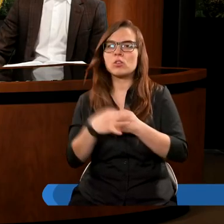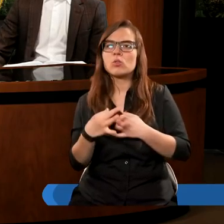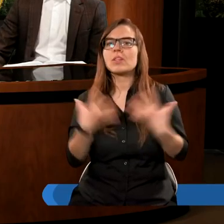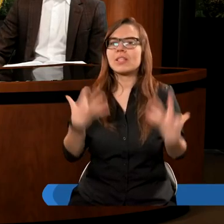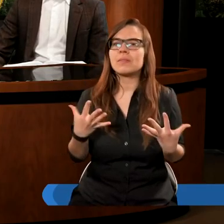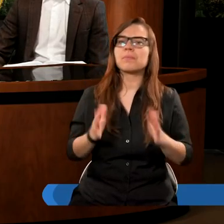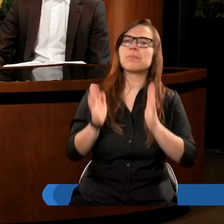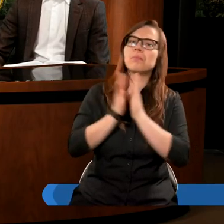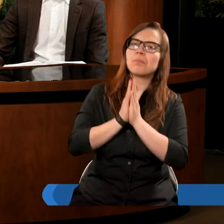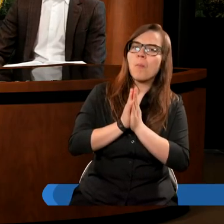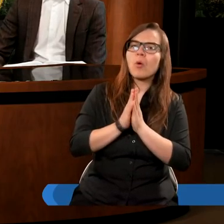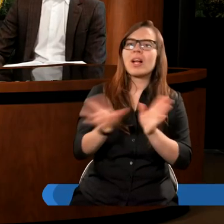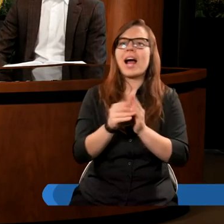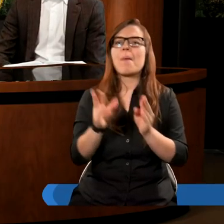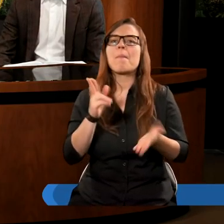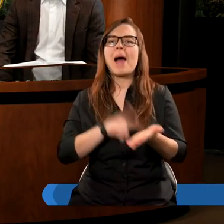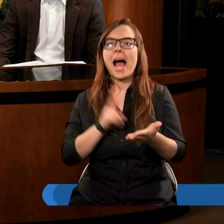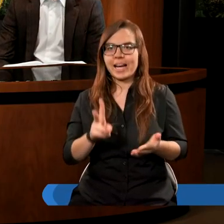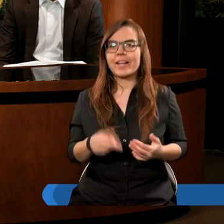pomódlmy się razem z Markiem.